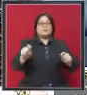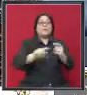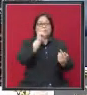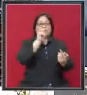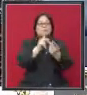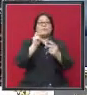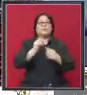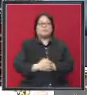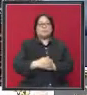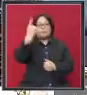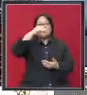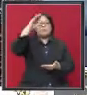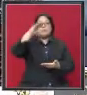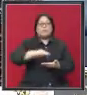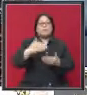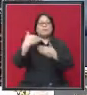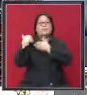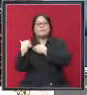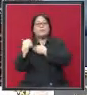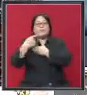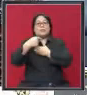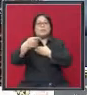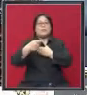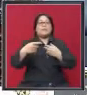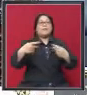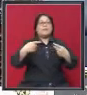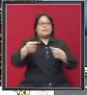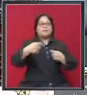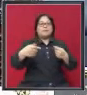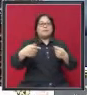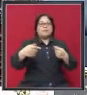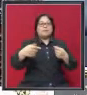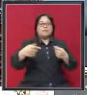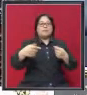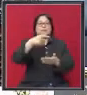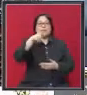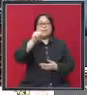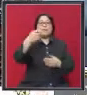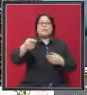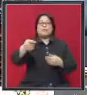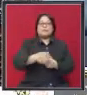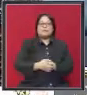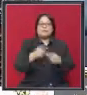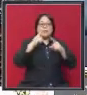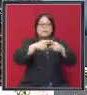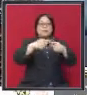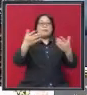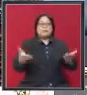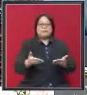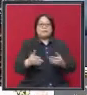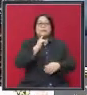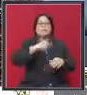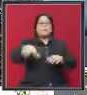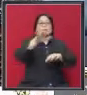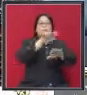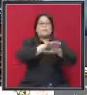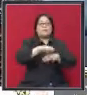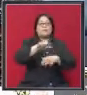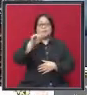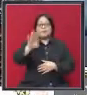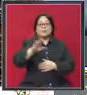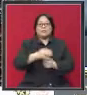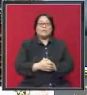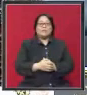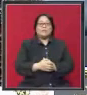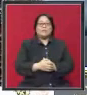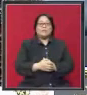tindakan sewajarnya untuk mengurangkan bebanan sewa premis perniagaan yang ditanggung oleh PKS yang menyewa. Dalam dewan ini ramai